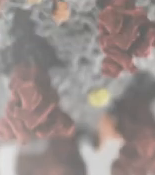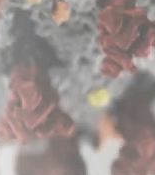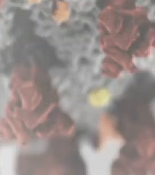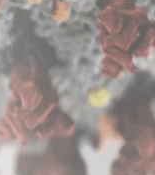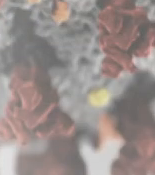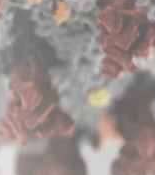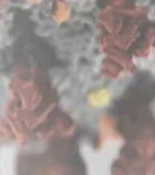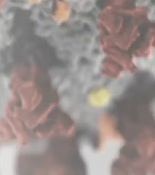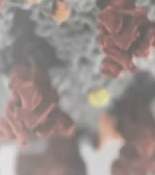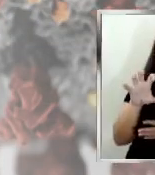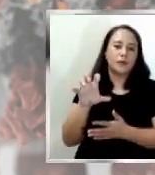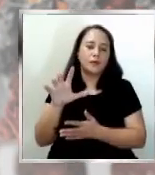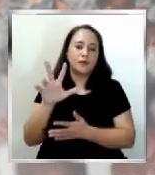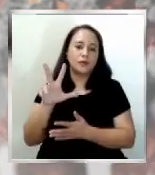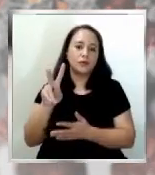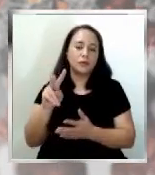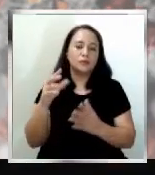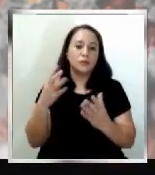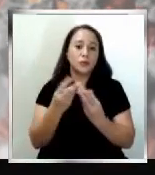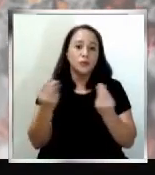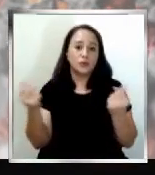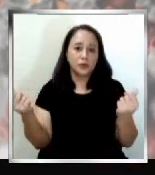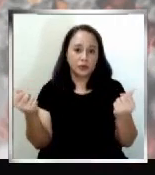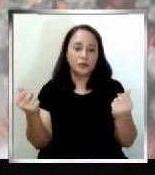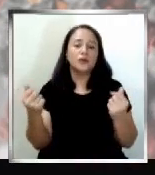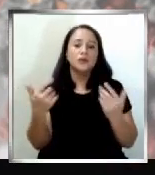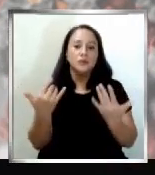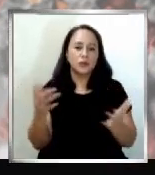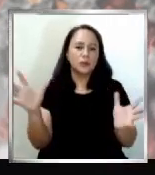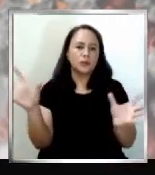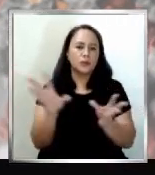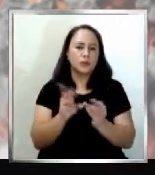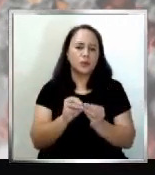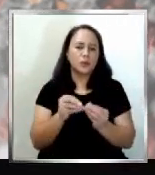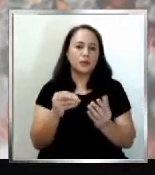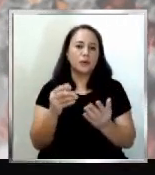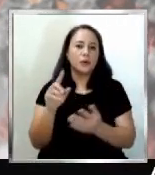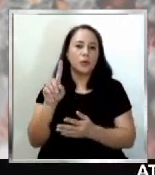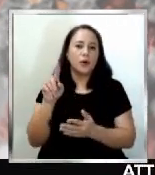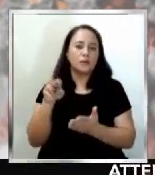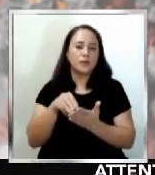7,552 ang nadagdag sa mga gumaling. Kaya umabot na ito sa kabuang bilang na